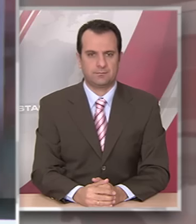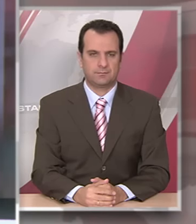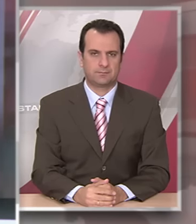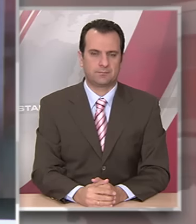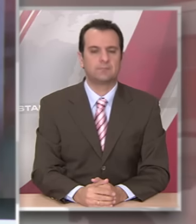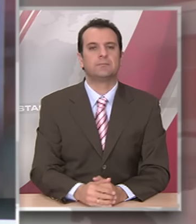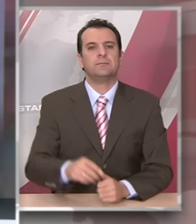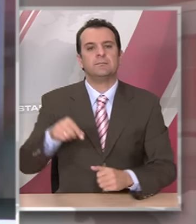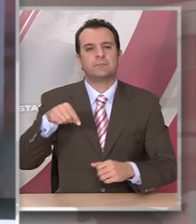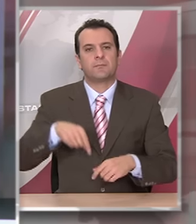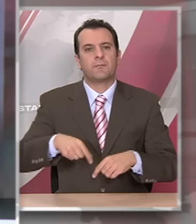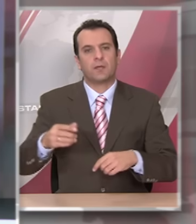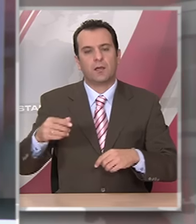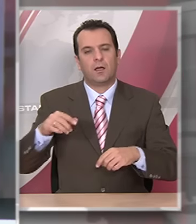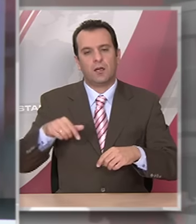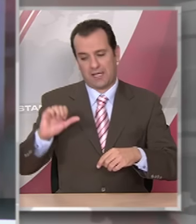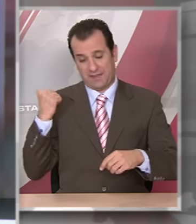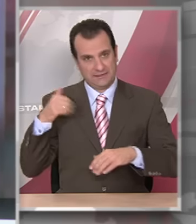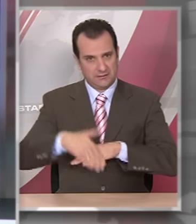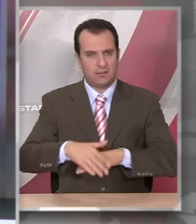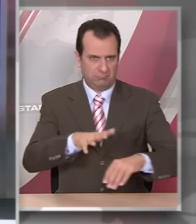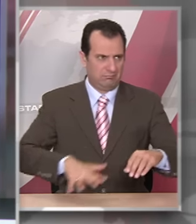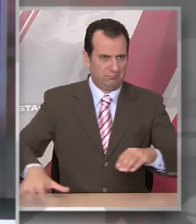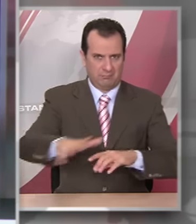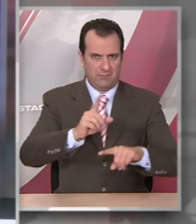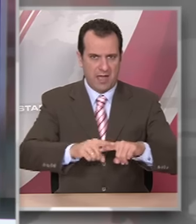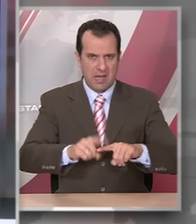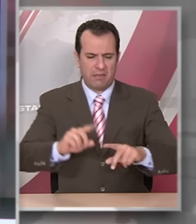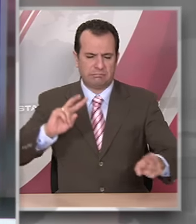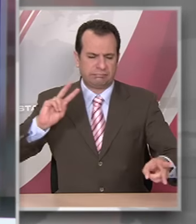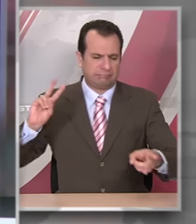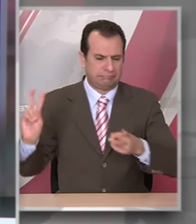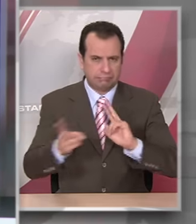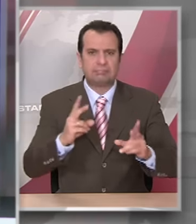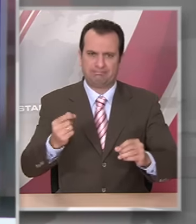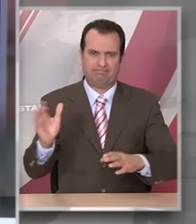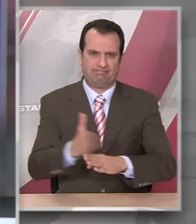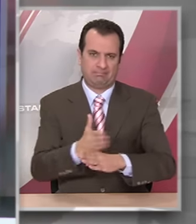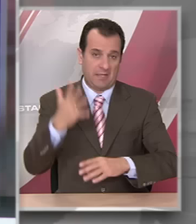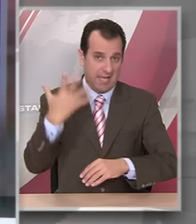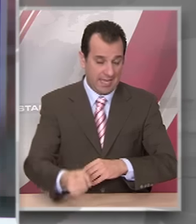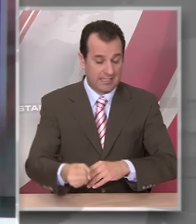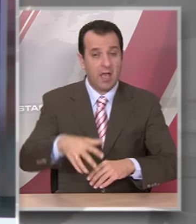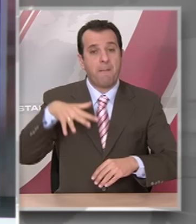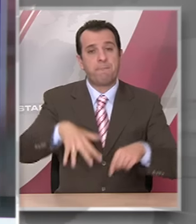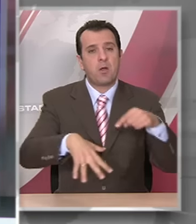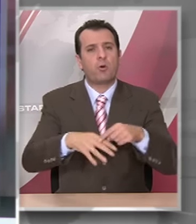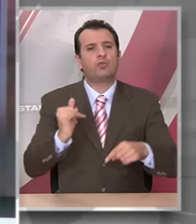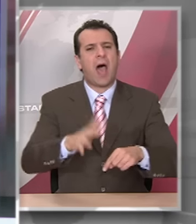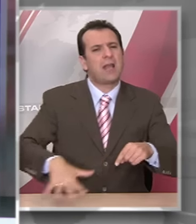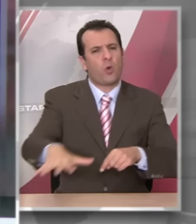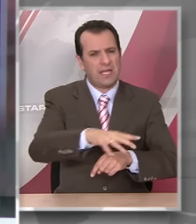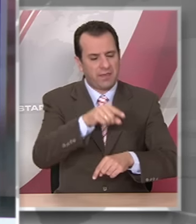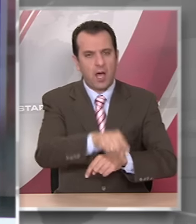Μεγάλες ζημιές, κυρίες και κύριοι, άφησε πίσω του το κύμα κακοκαιρίας που έπληξε τις περισσότερες περιοχές της Ελλάδας. Στην Αργολίδα, η καταιγίδα προκάλεσε